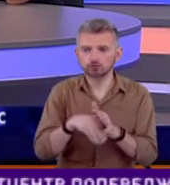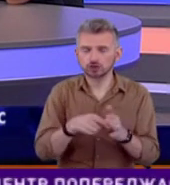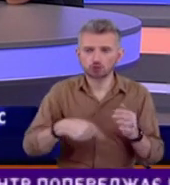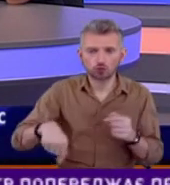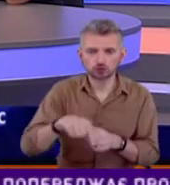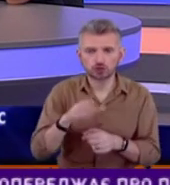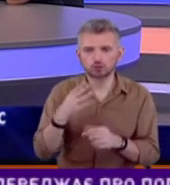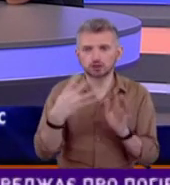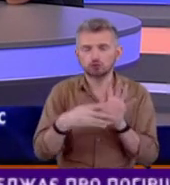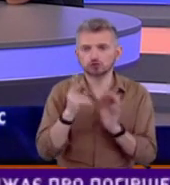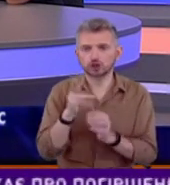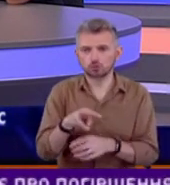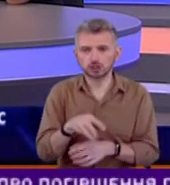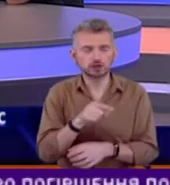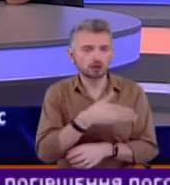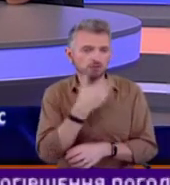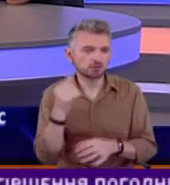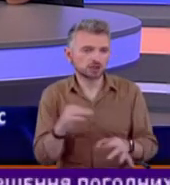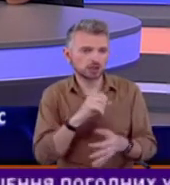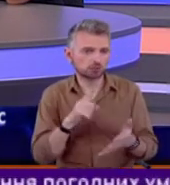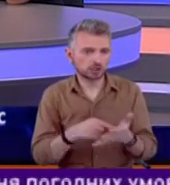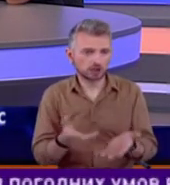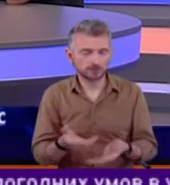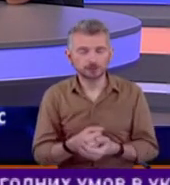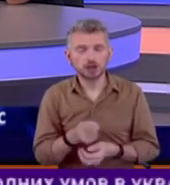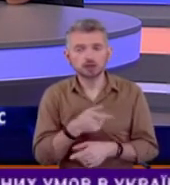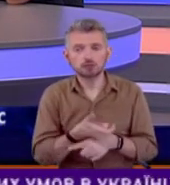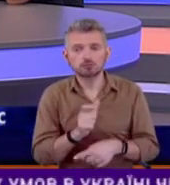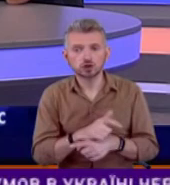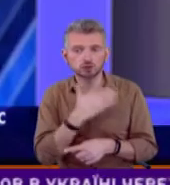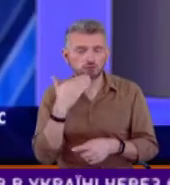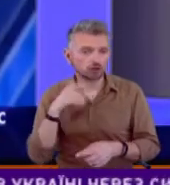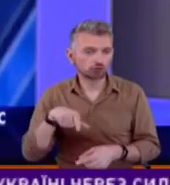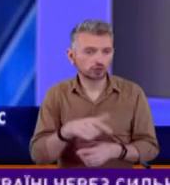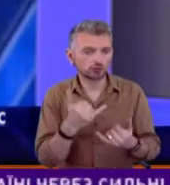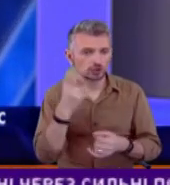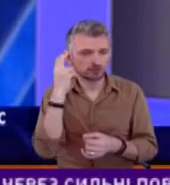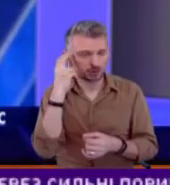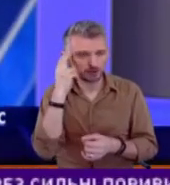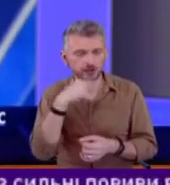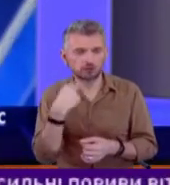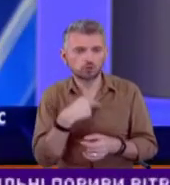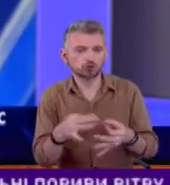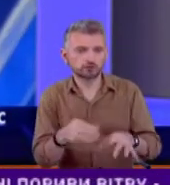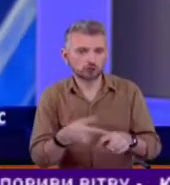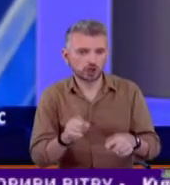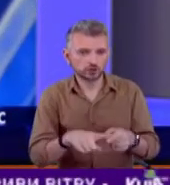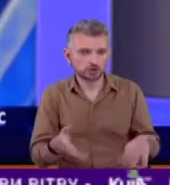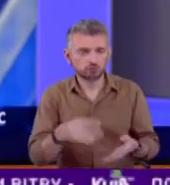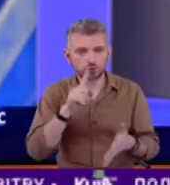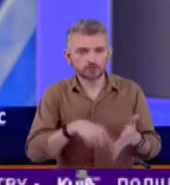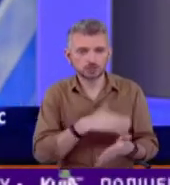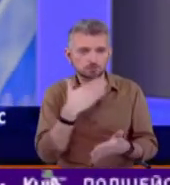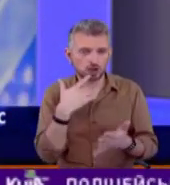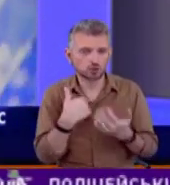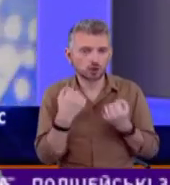там буде 90 км на годину. І нема ніяких питань. І тим більше, велика кількість доріг сьогодні в Києві, слава Богу, дозволяє це. Повірте, я багато їжджу